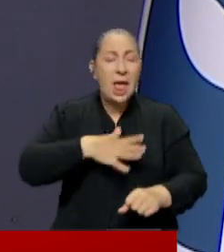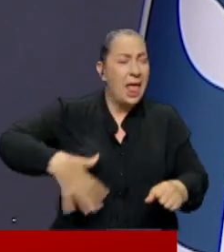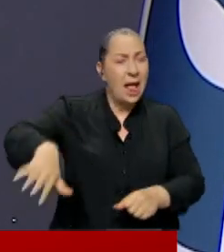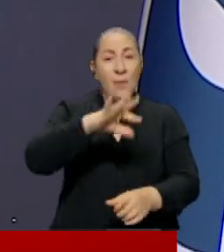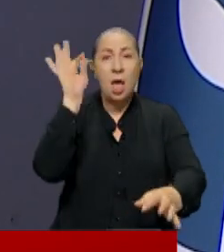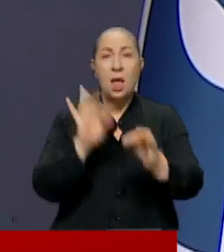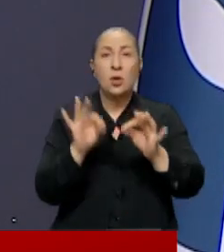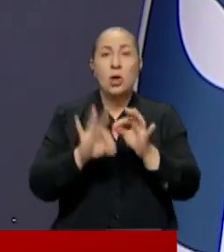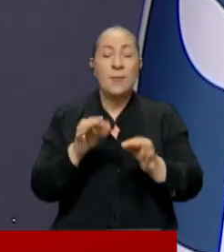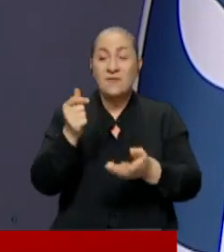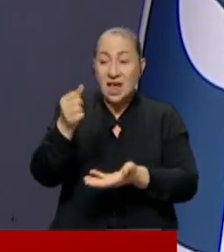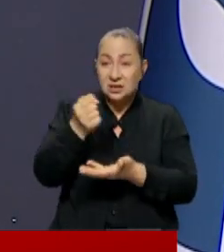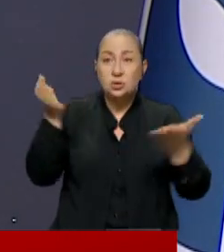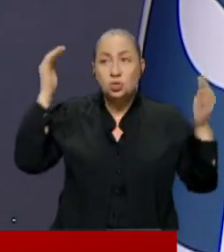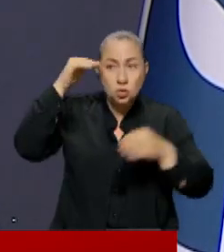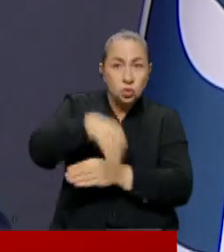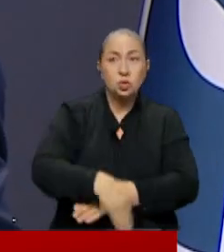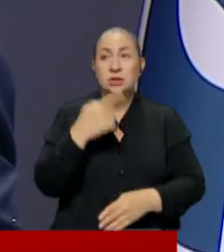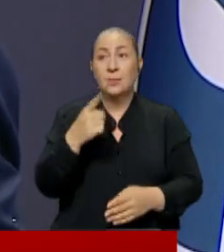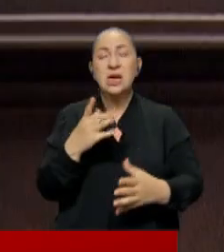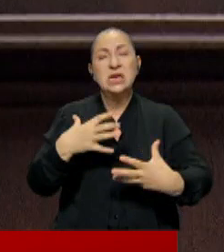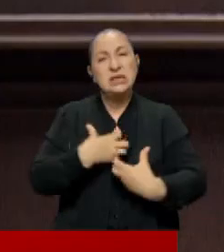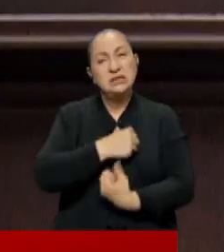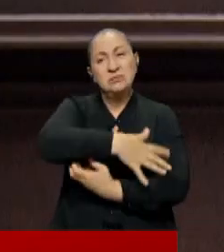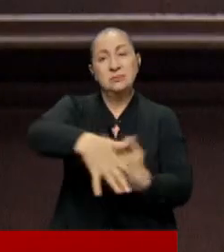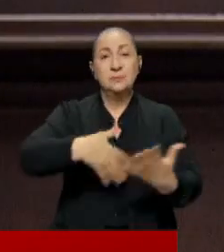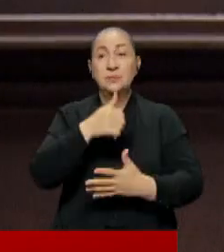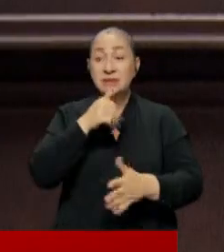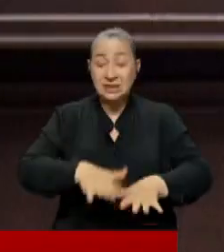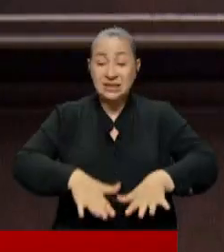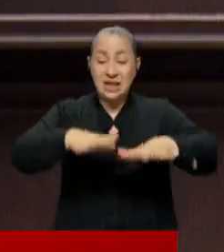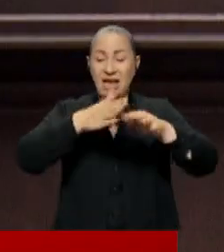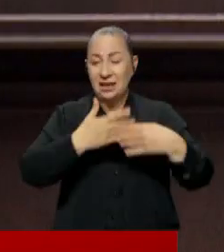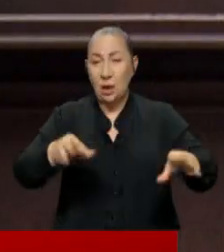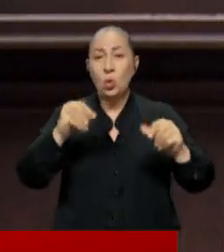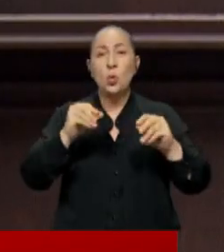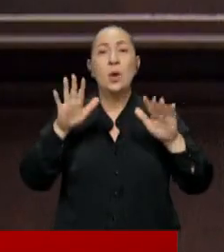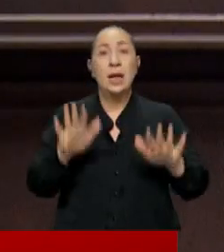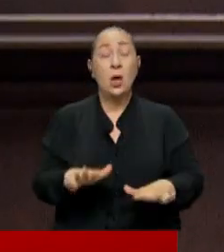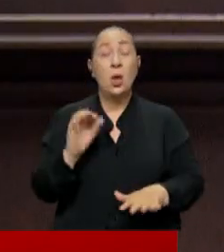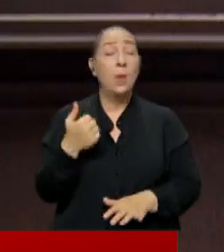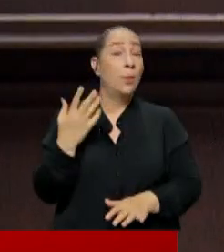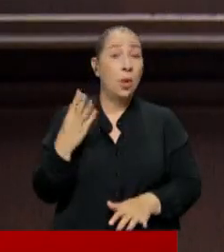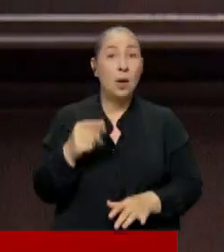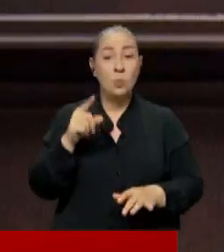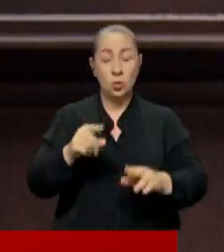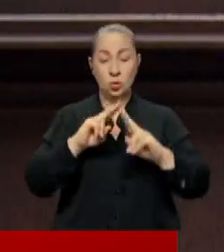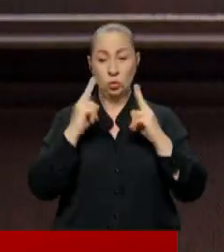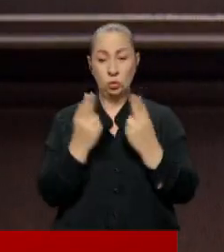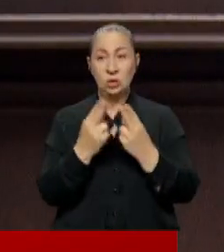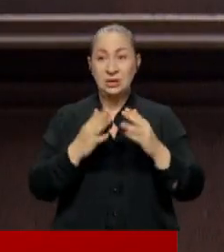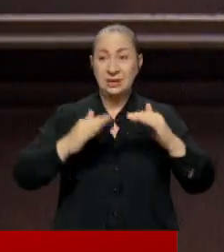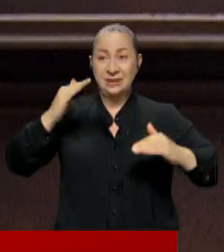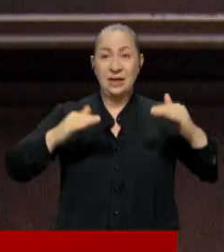topyekün ekonomik ve finansal çöküş demektir. Kaos demektir. Sel gider, kum kalır. Önemli olan bu küresel